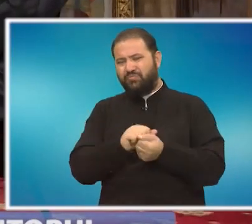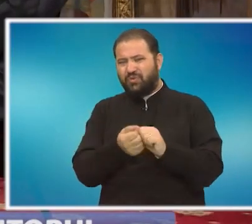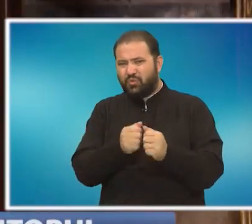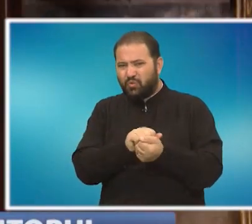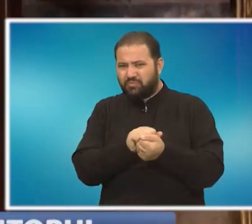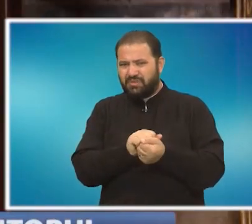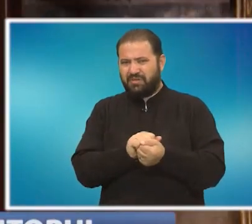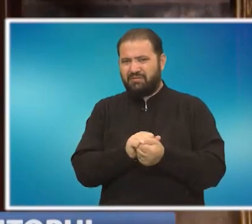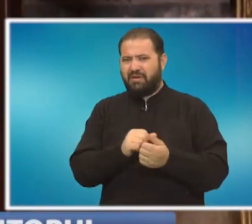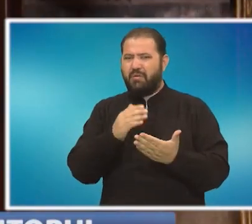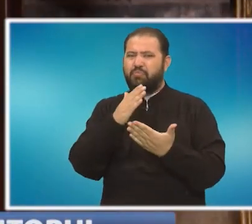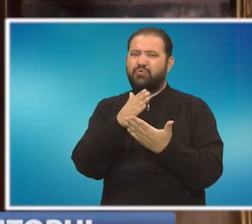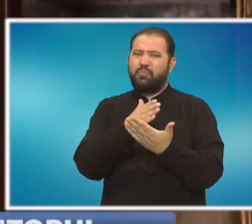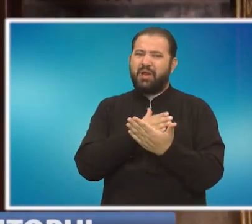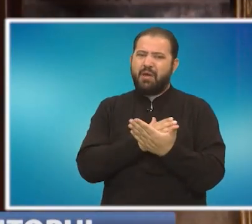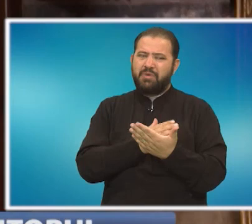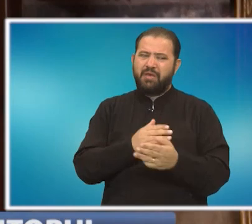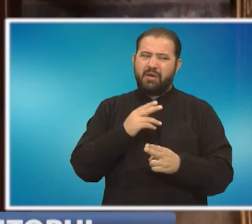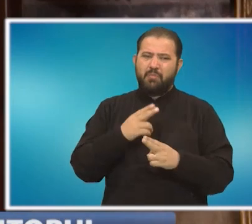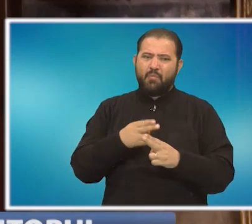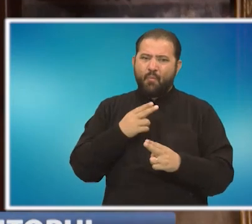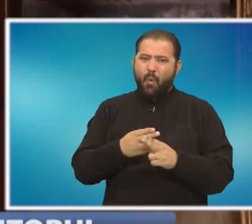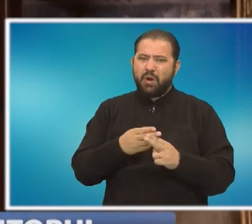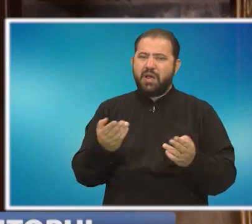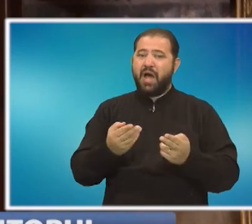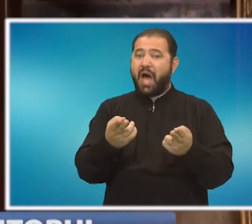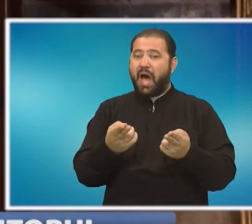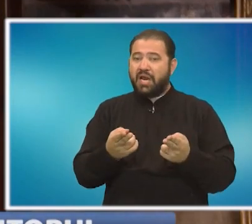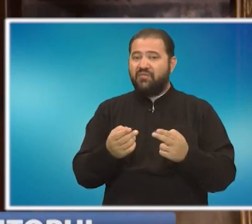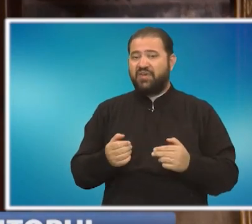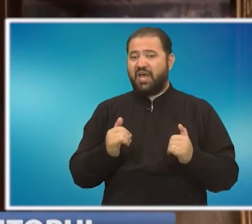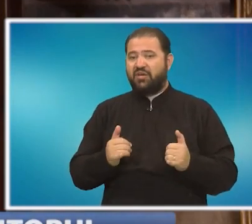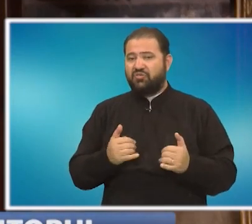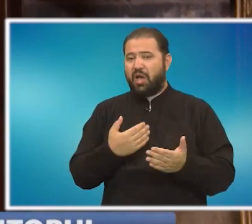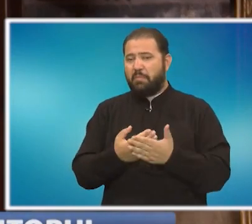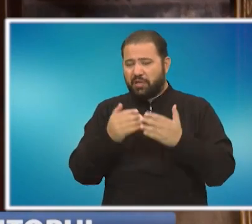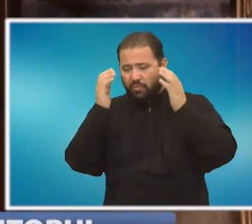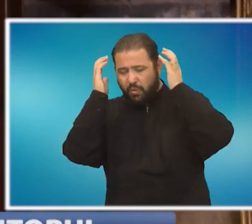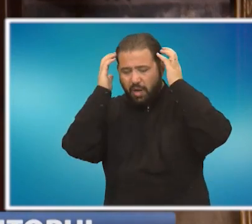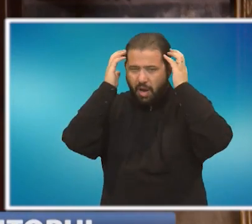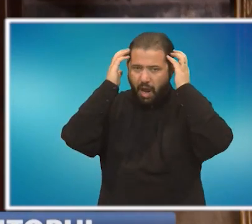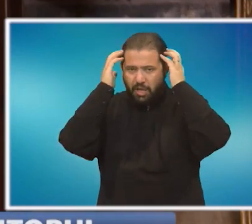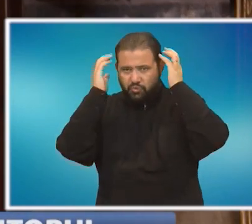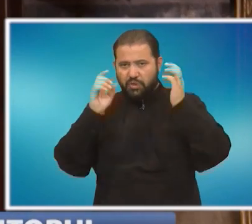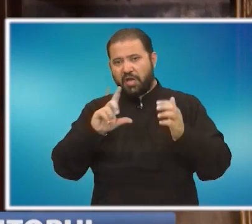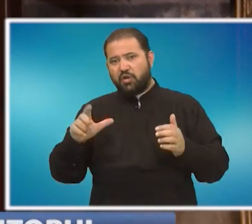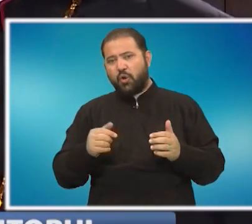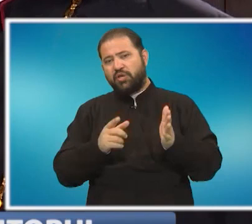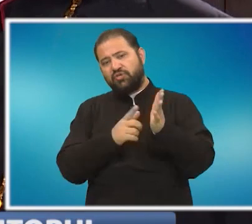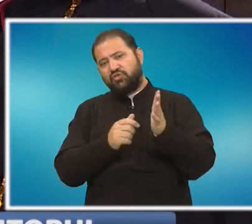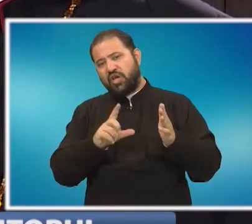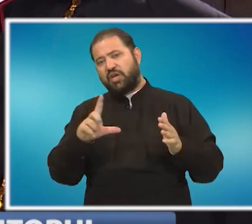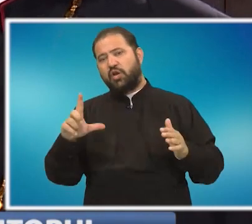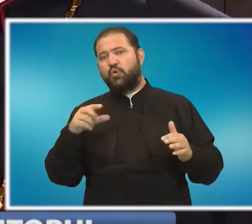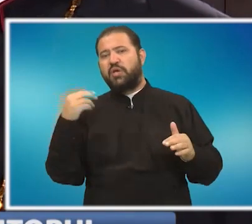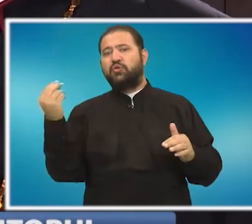încercați cu diferite probleme, cu diferite necazuri și suferințe și